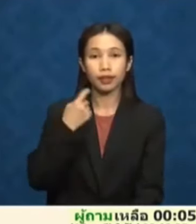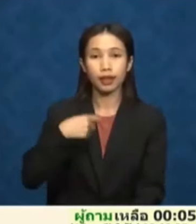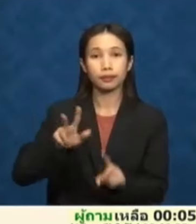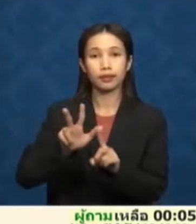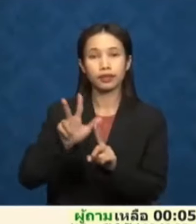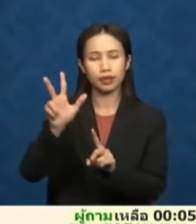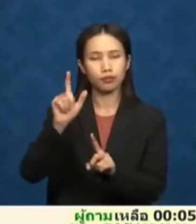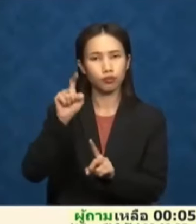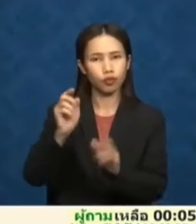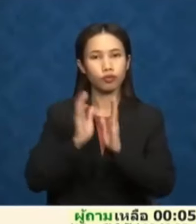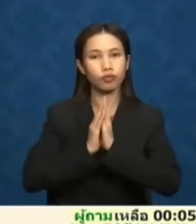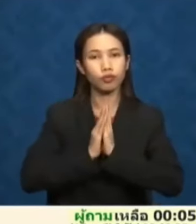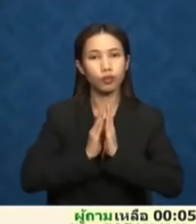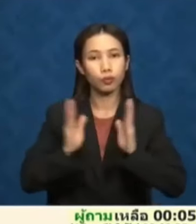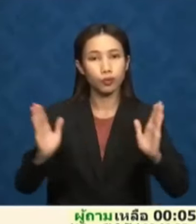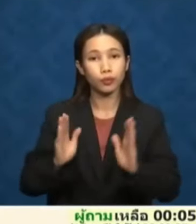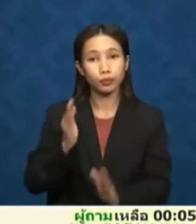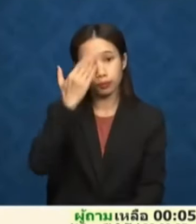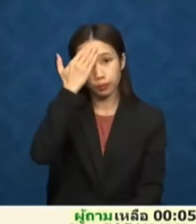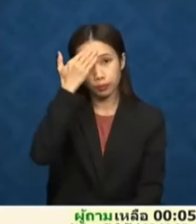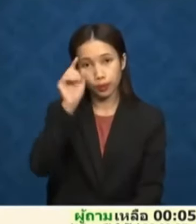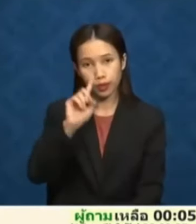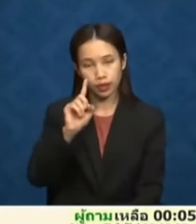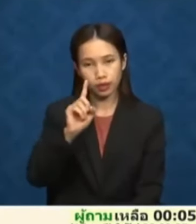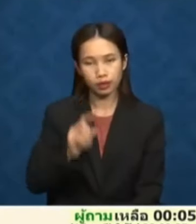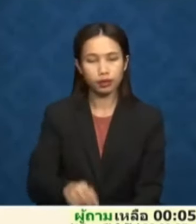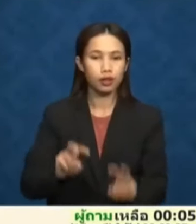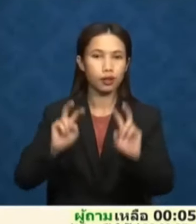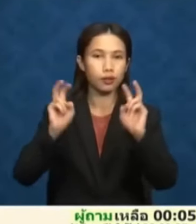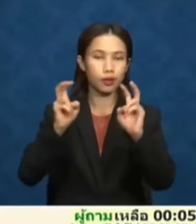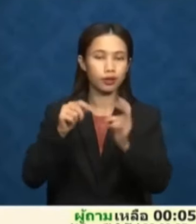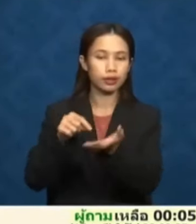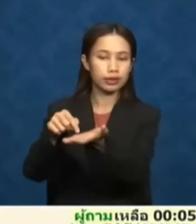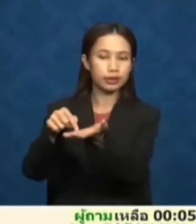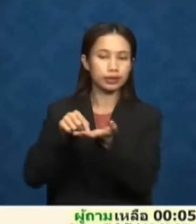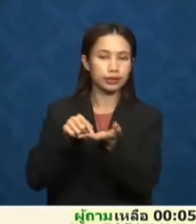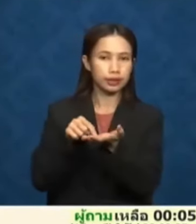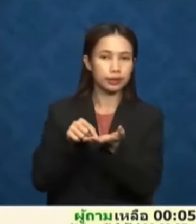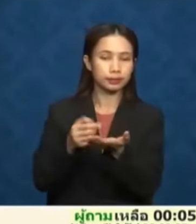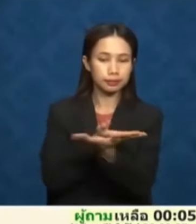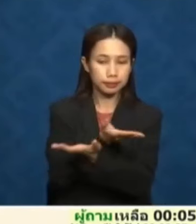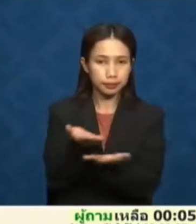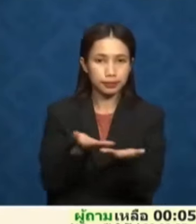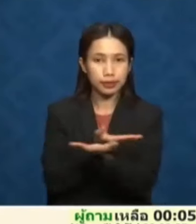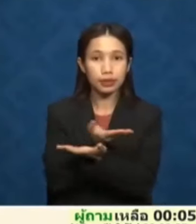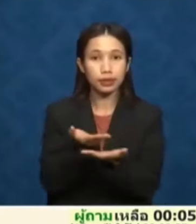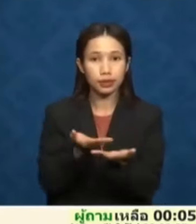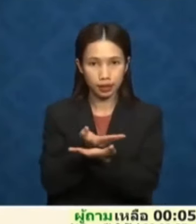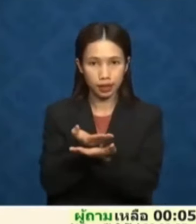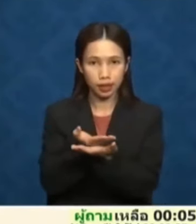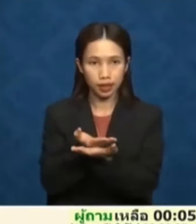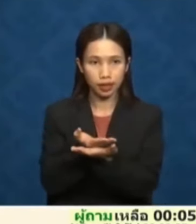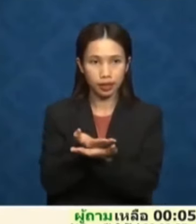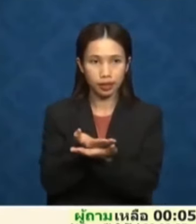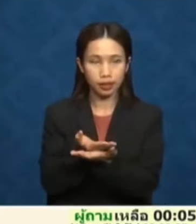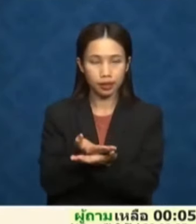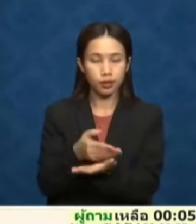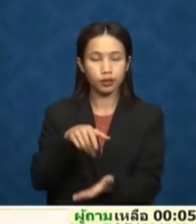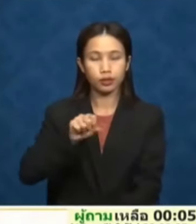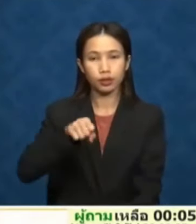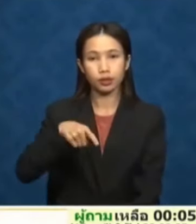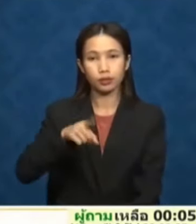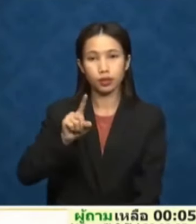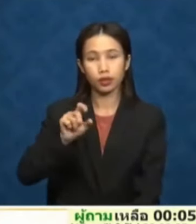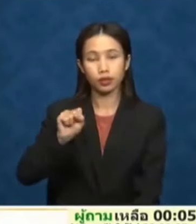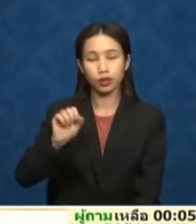ต้องขอบคุณครับเพราะว่าเรื่องนี้มันเป็นข้อเสนอที่เรานำเข้าสู่การพิจารณาของขหลักประกันสุขภาพแห่ง